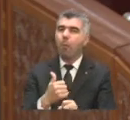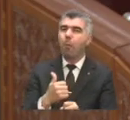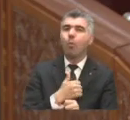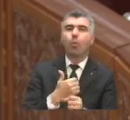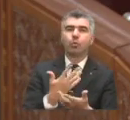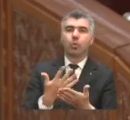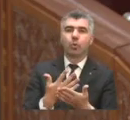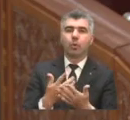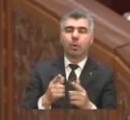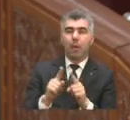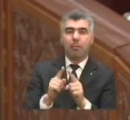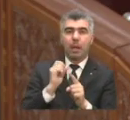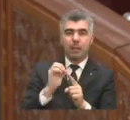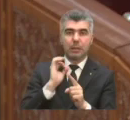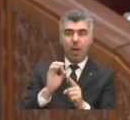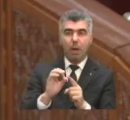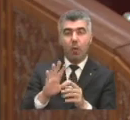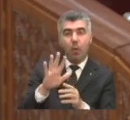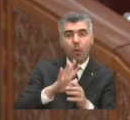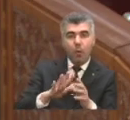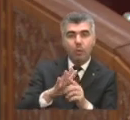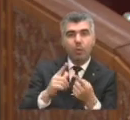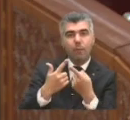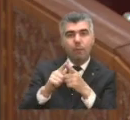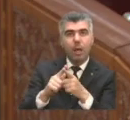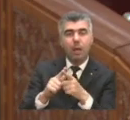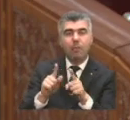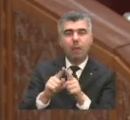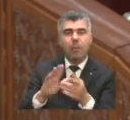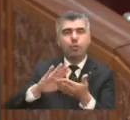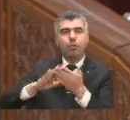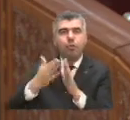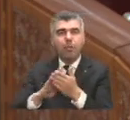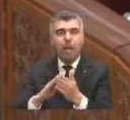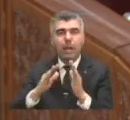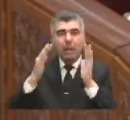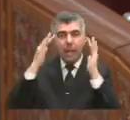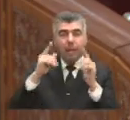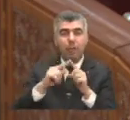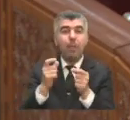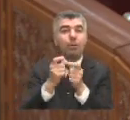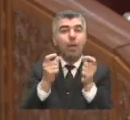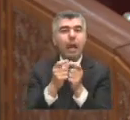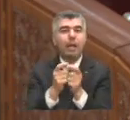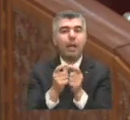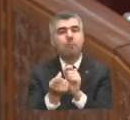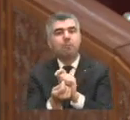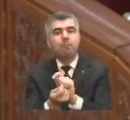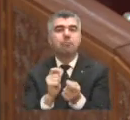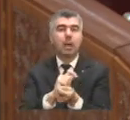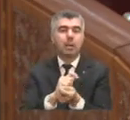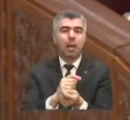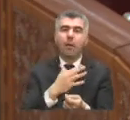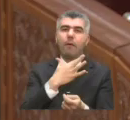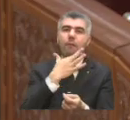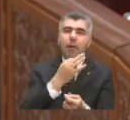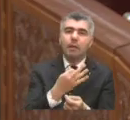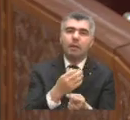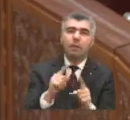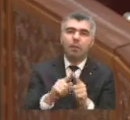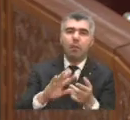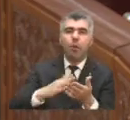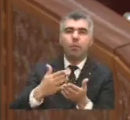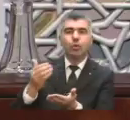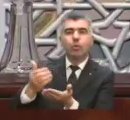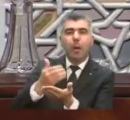المداخل لهذه المقاولات الثقافيه. اولا يفوت ترانسفورمي ما يبقاوش غير الجمعيات الثقافيه، يوليو مقاولات ثقافيه باش كتسهل عليهم حتى على الطريقه ديال